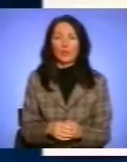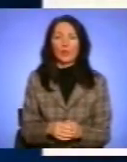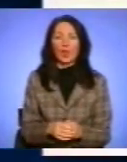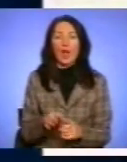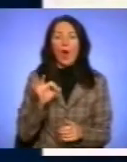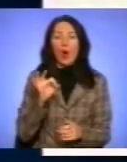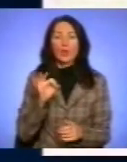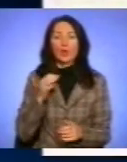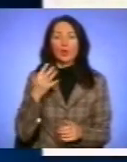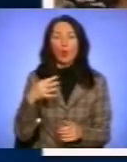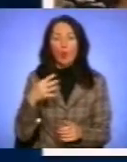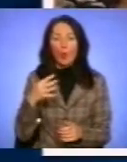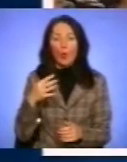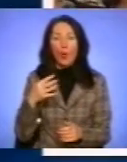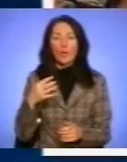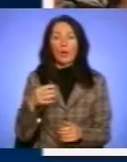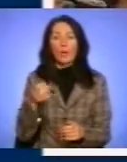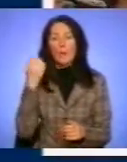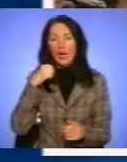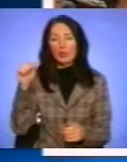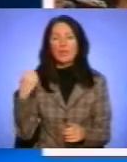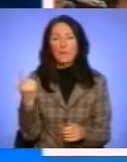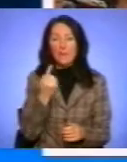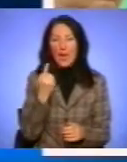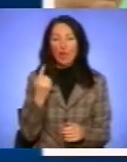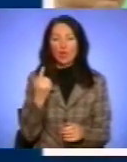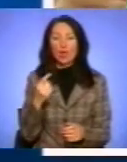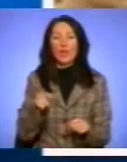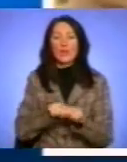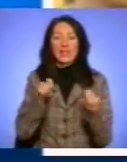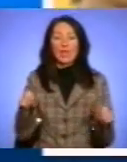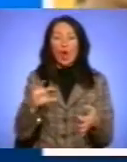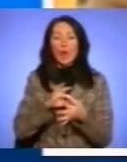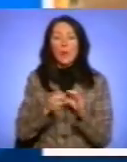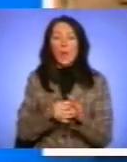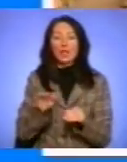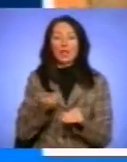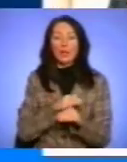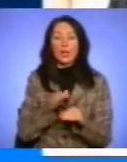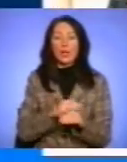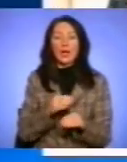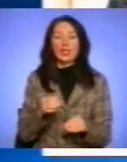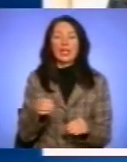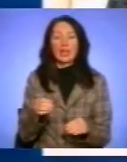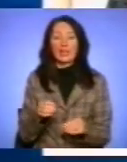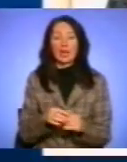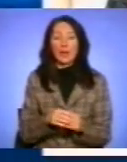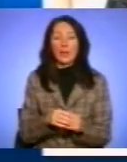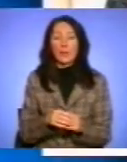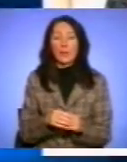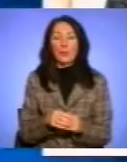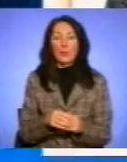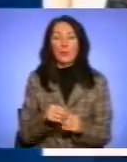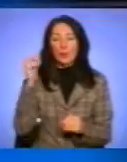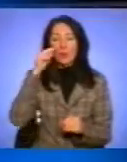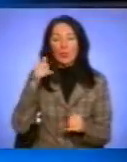Олег Сороковий – переможець першої альтернативної відкритої олімпіади з гуманітарних дисциплін для восьмикласників.